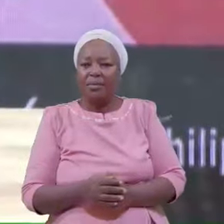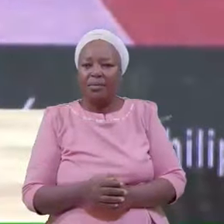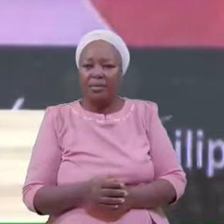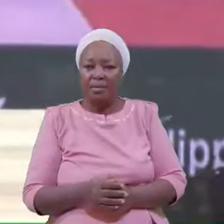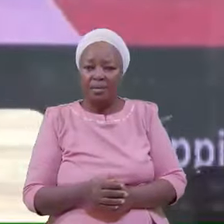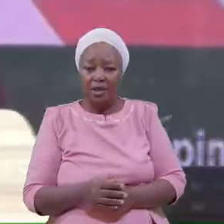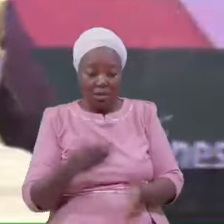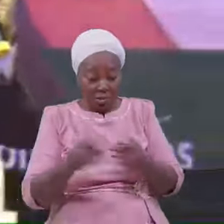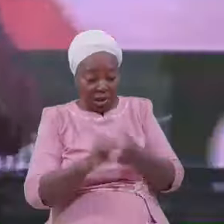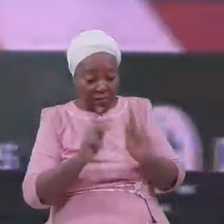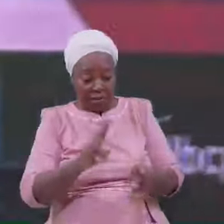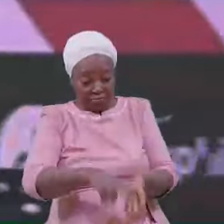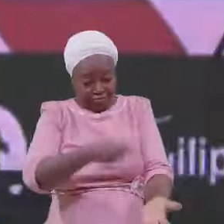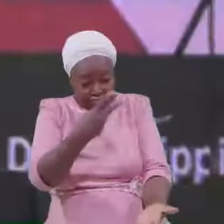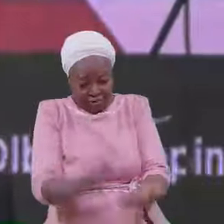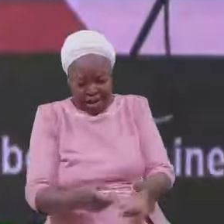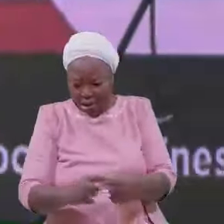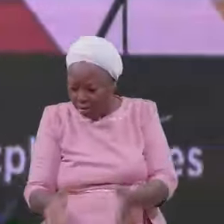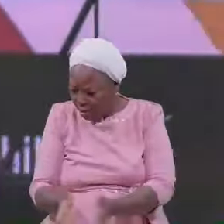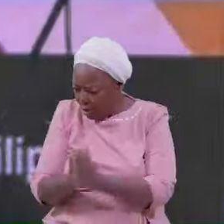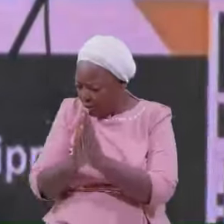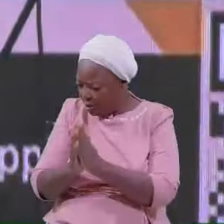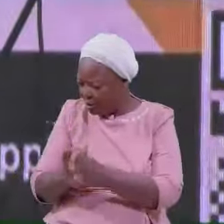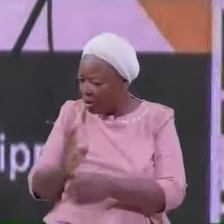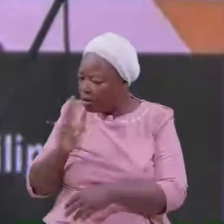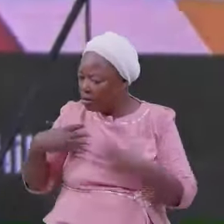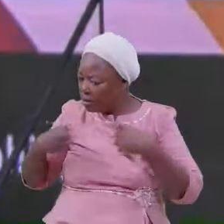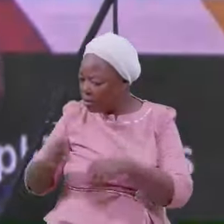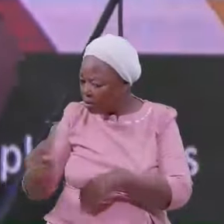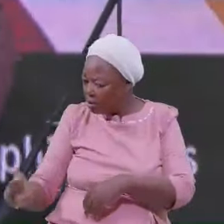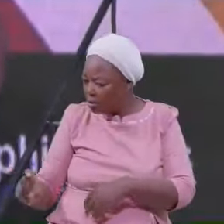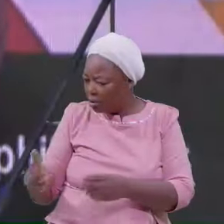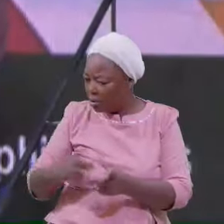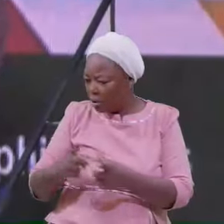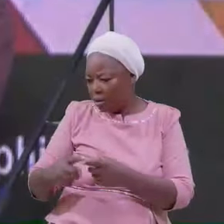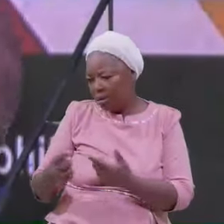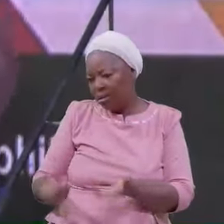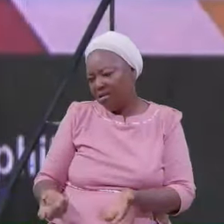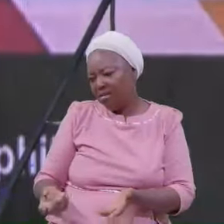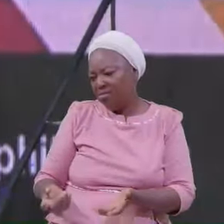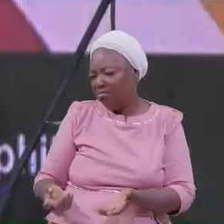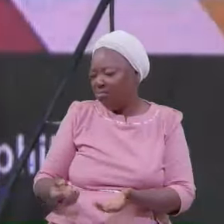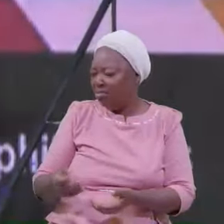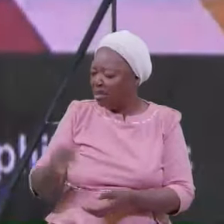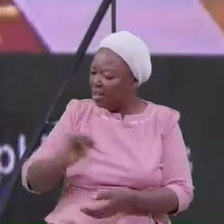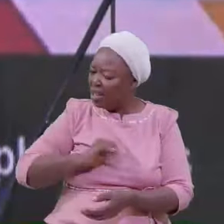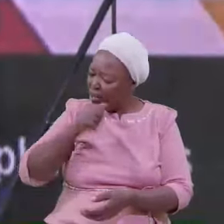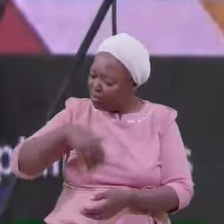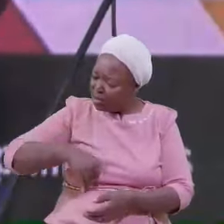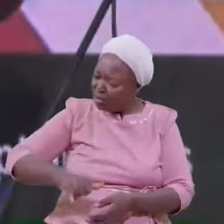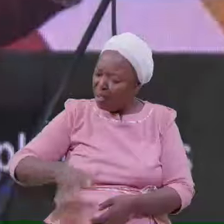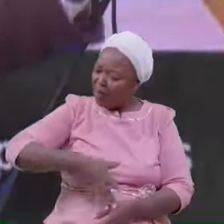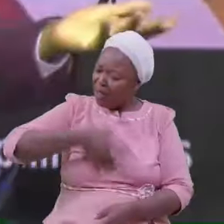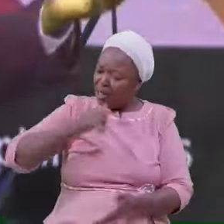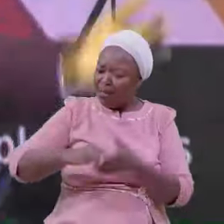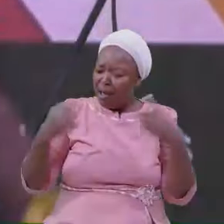down, you ask him, are you healed? He says, really? I'm still feeling the pain. Jesus didn't go